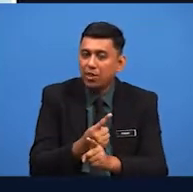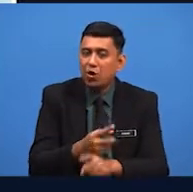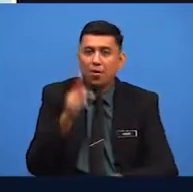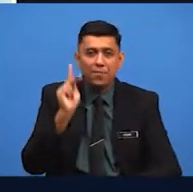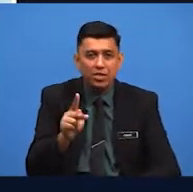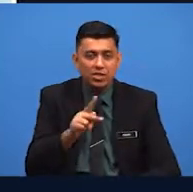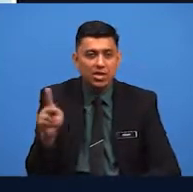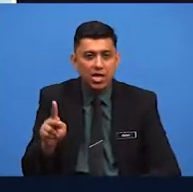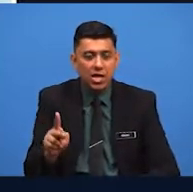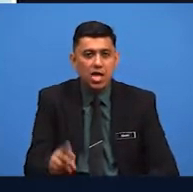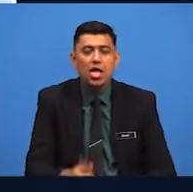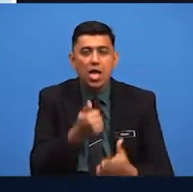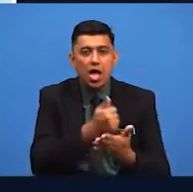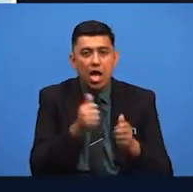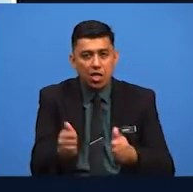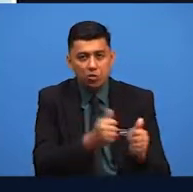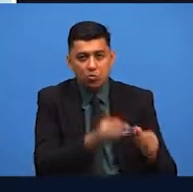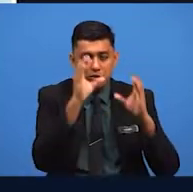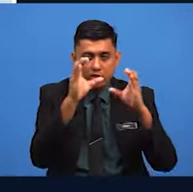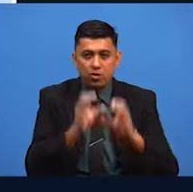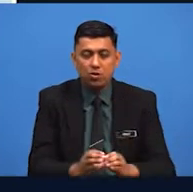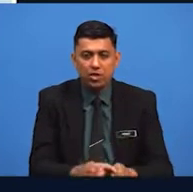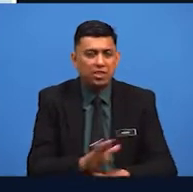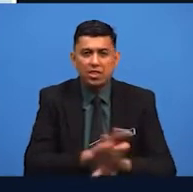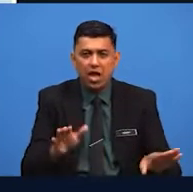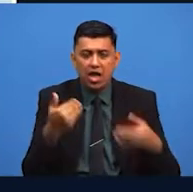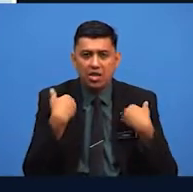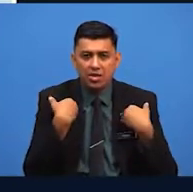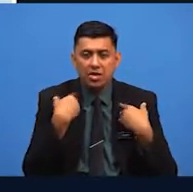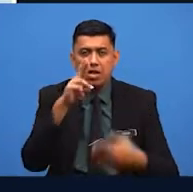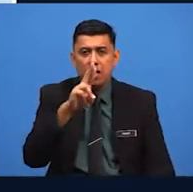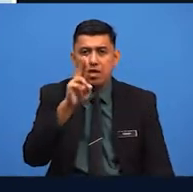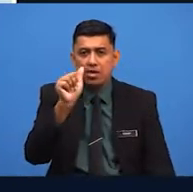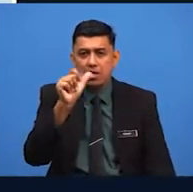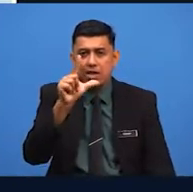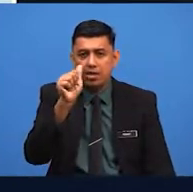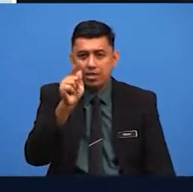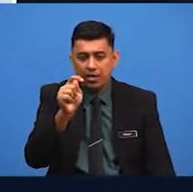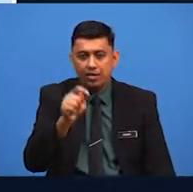memastikan atau cara yang akan dibina tidak akan mempunyai ralat.